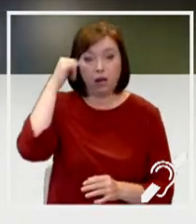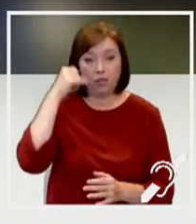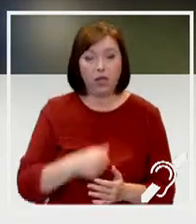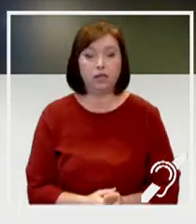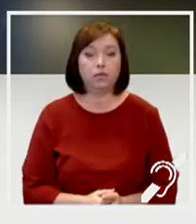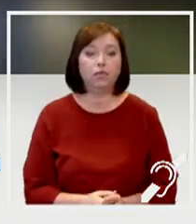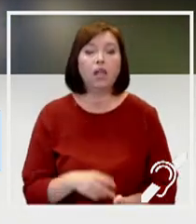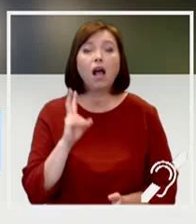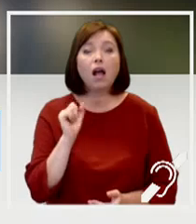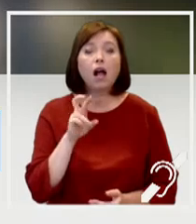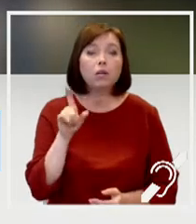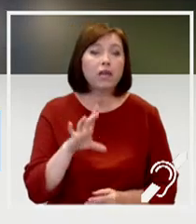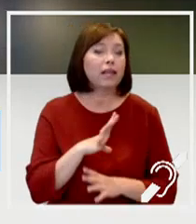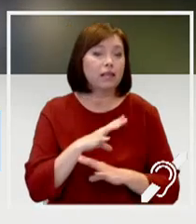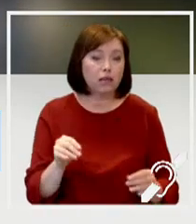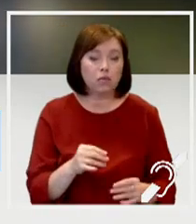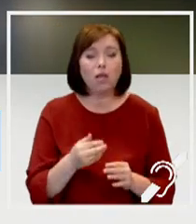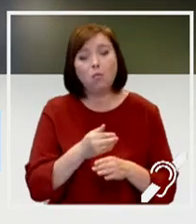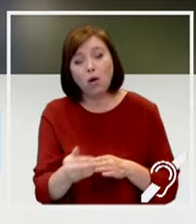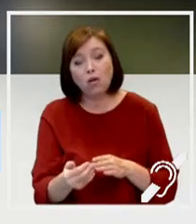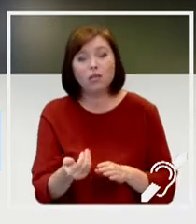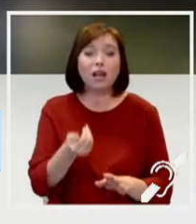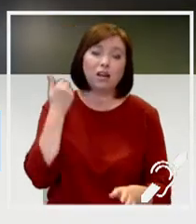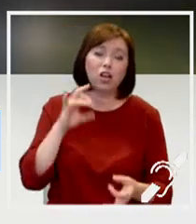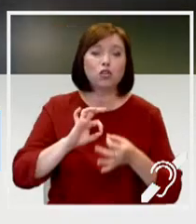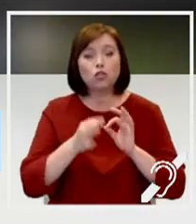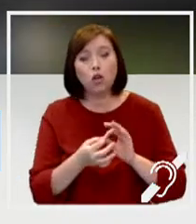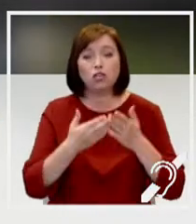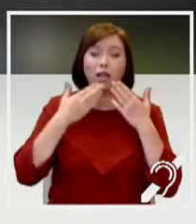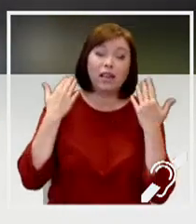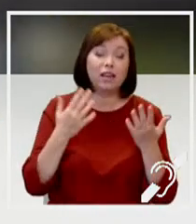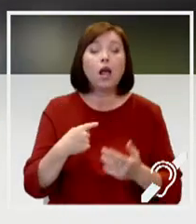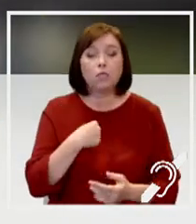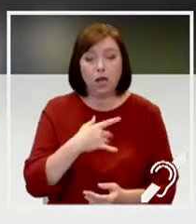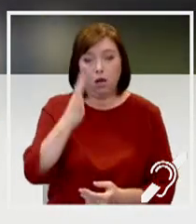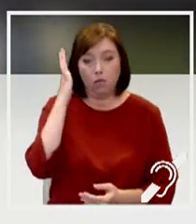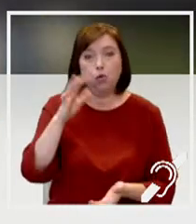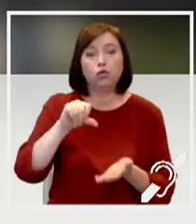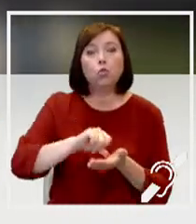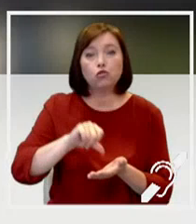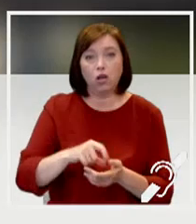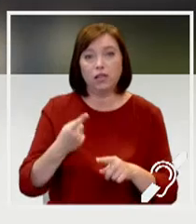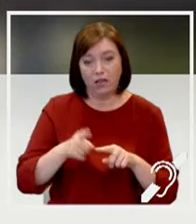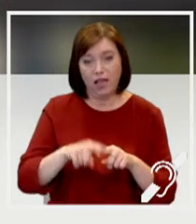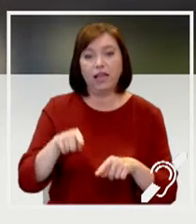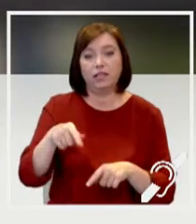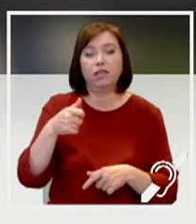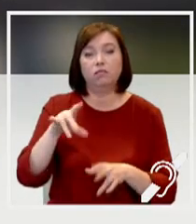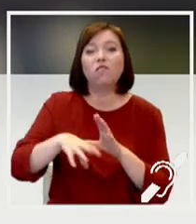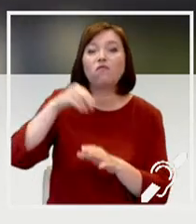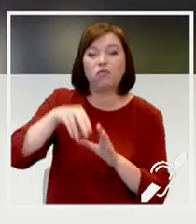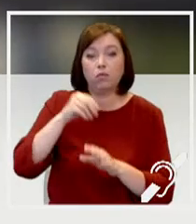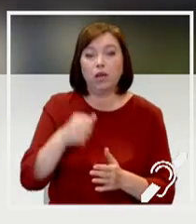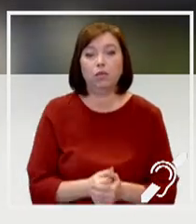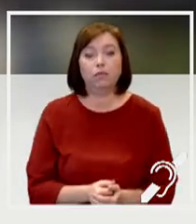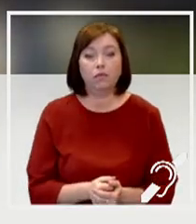не было, позднее, раньше, сложнее, легче, мы будем участвовать в этой избирательной